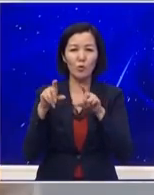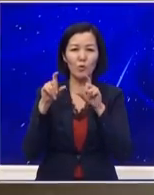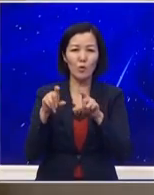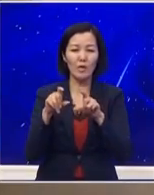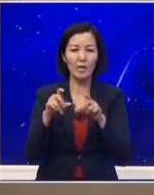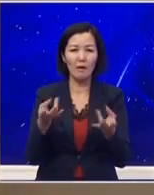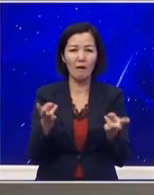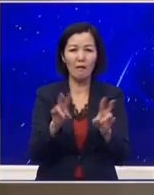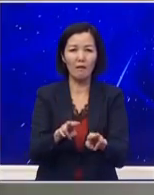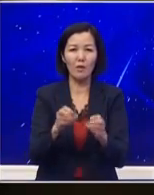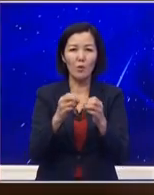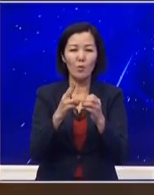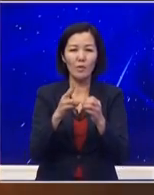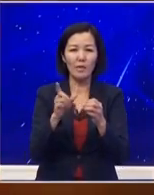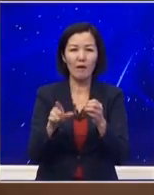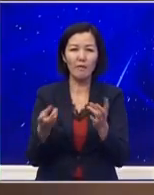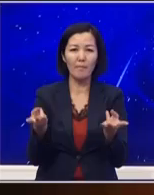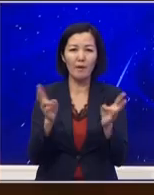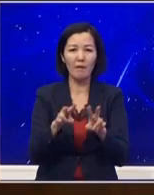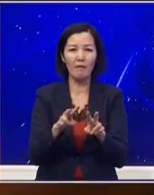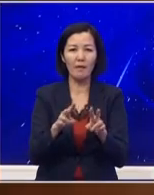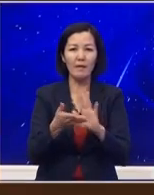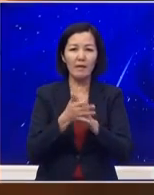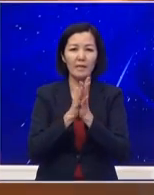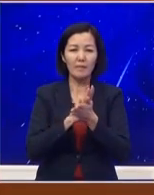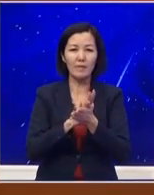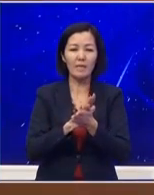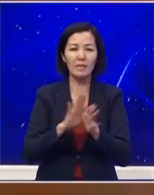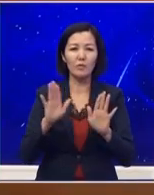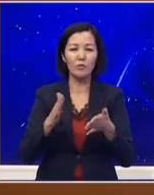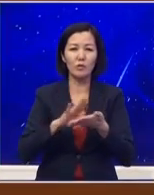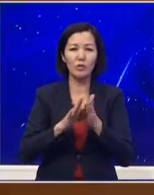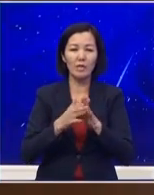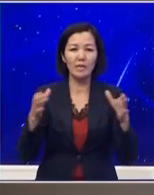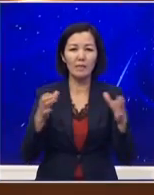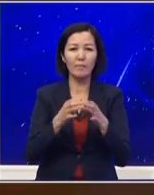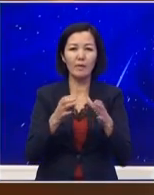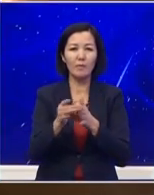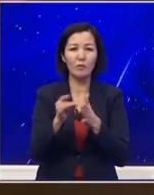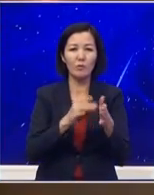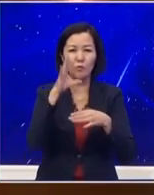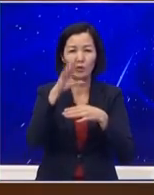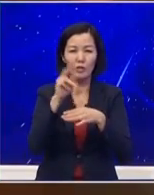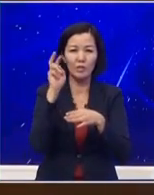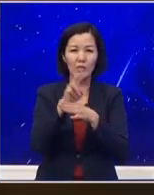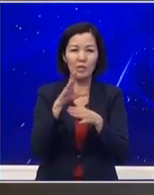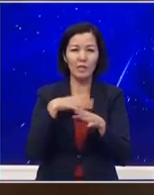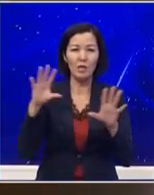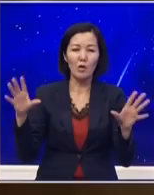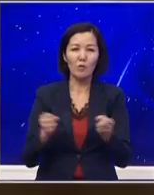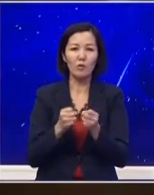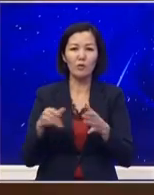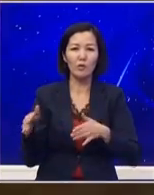Онда жалпы 12 адам болған. Кептеліс орын алған жерге төтенше жағдайлар департаменті мамандары сол күні кешке жеткен.